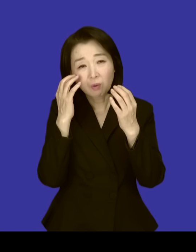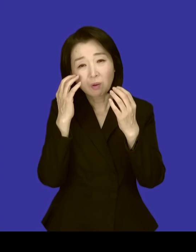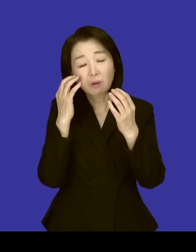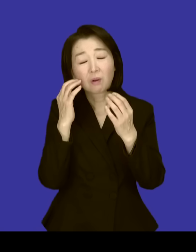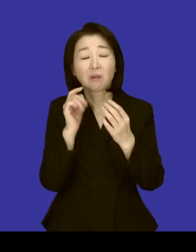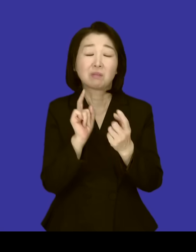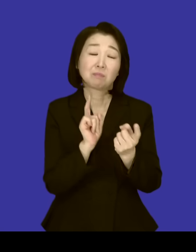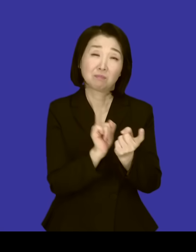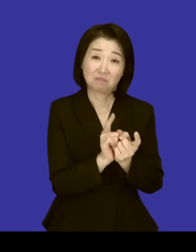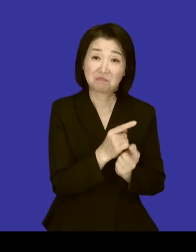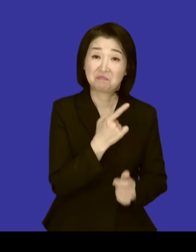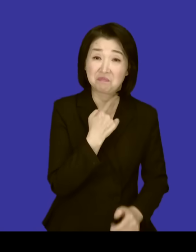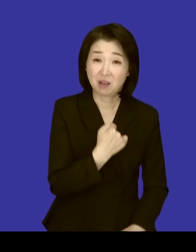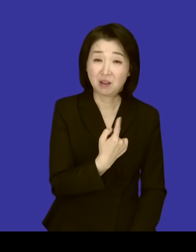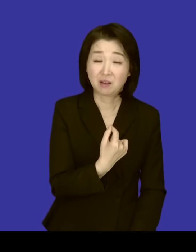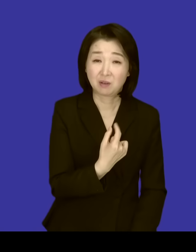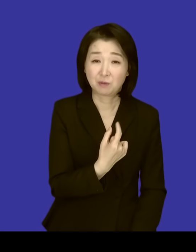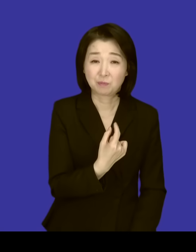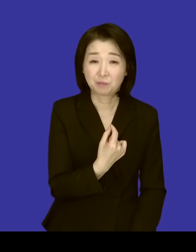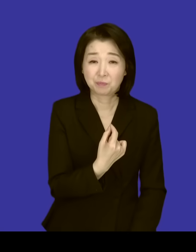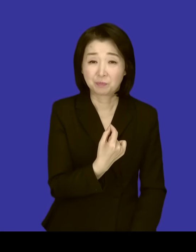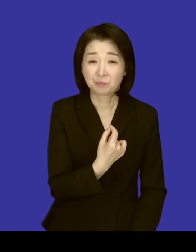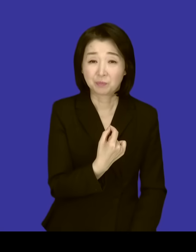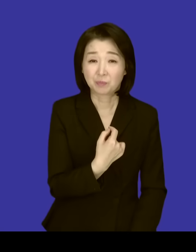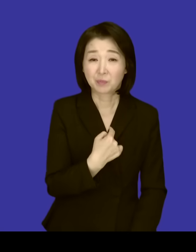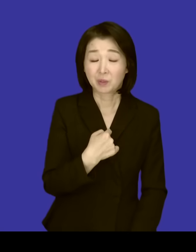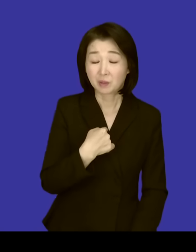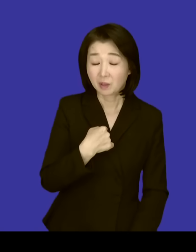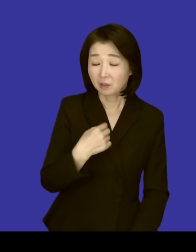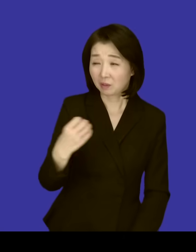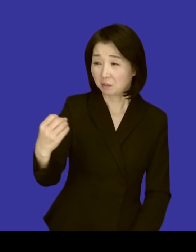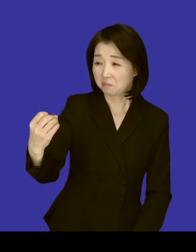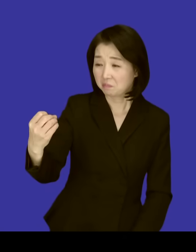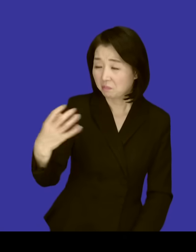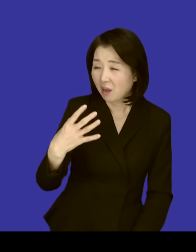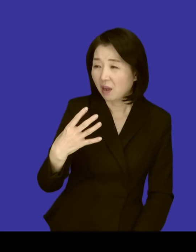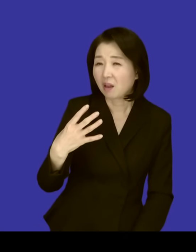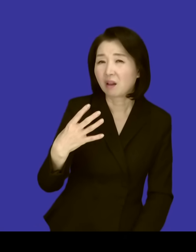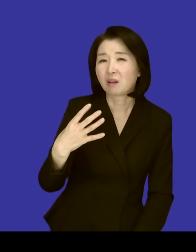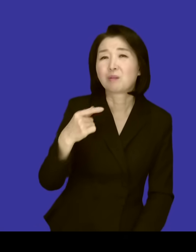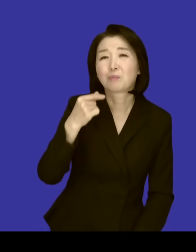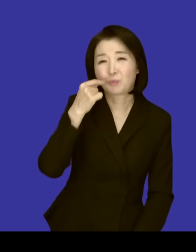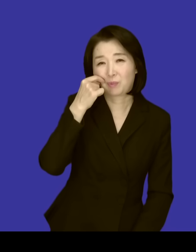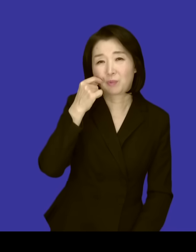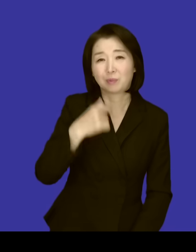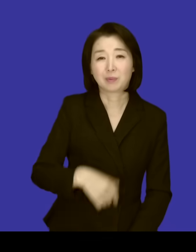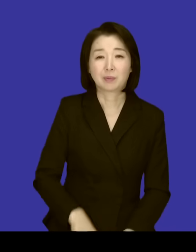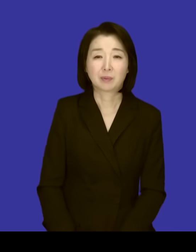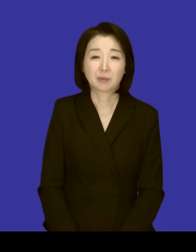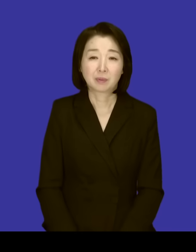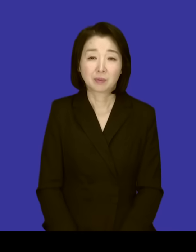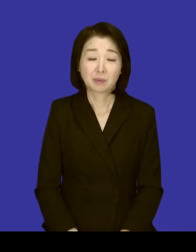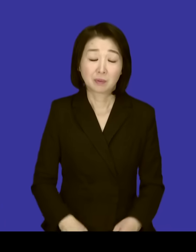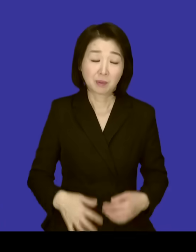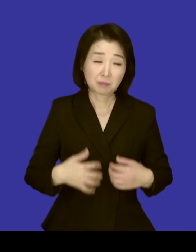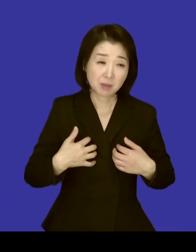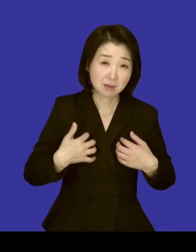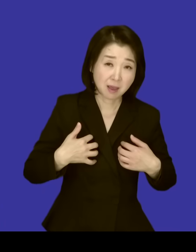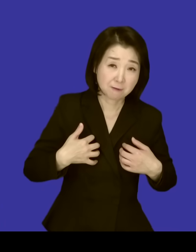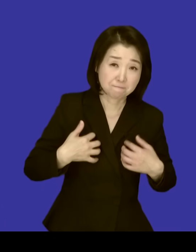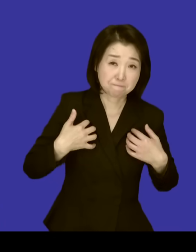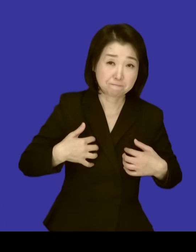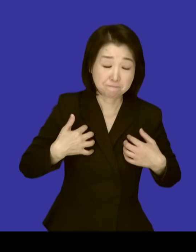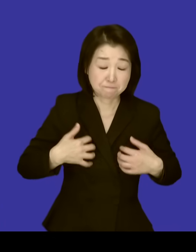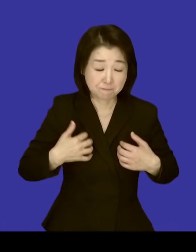이제 겪었잖아요. 그러다 보니 저한테 뭐라고 말씀하기 힘드셨던 것 같아요. 네. 그래서 막 게임을 막 열심히